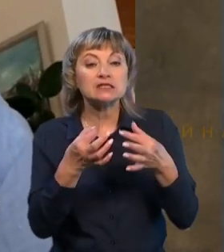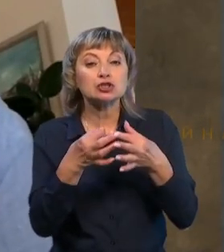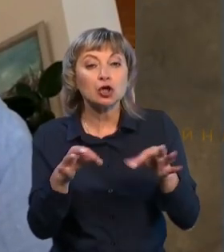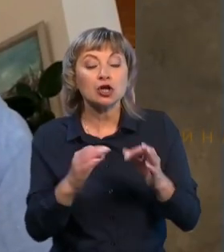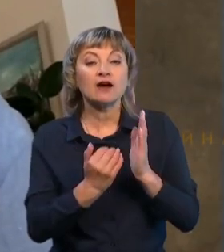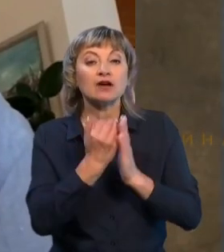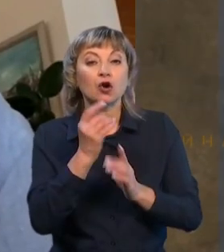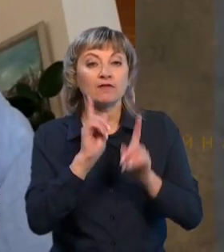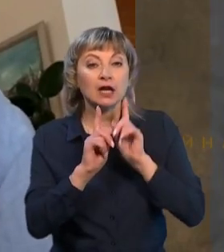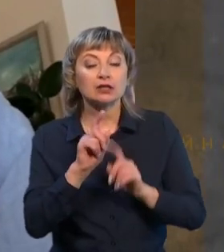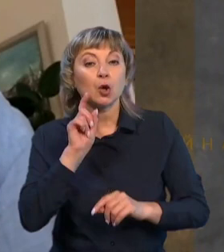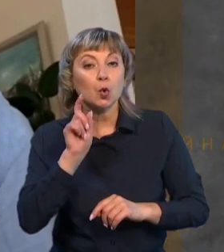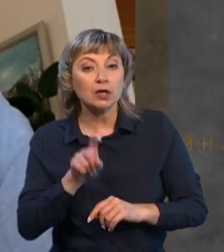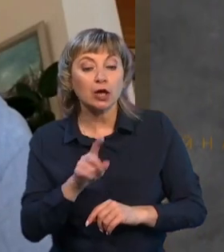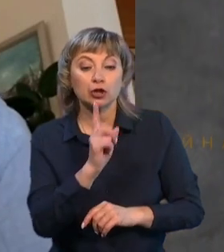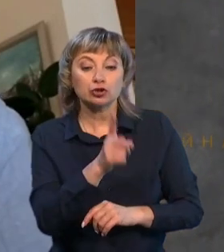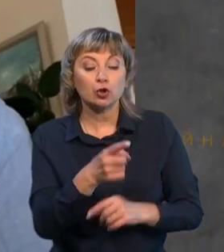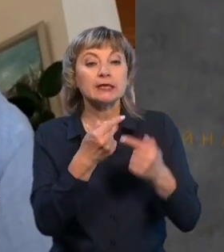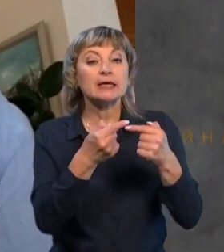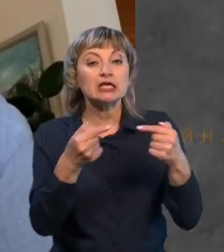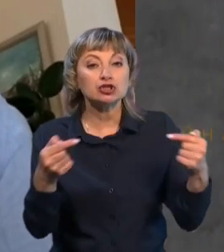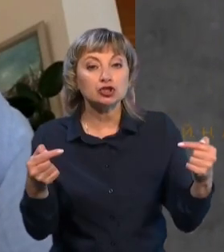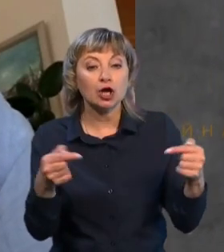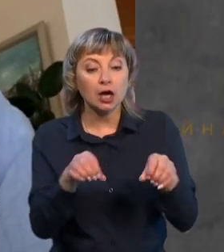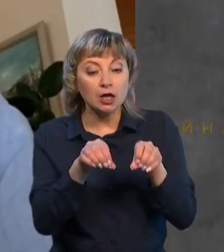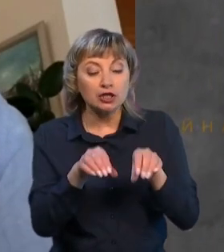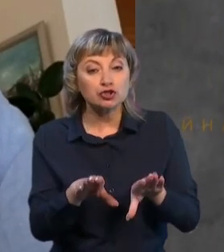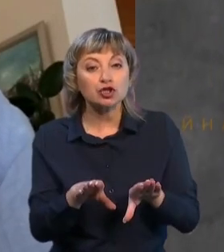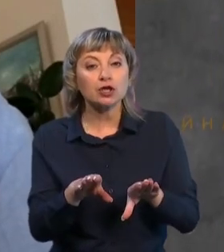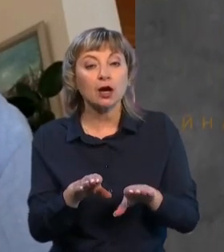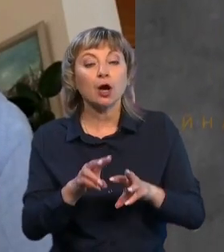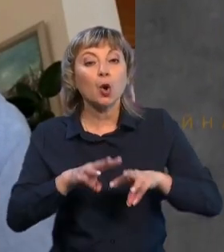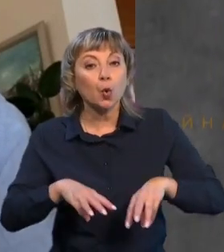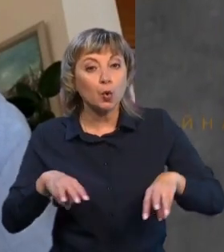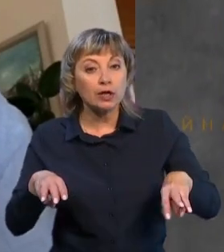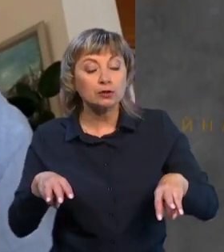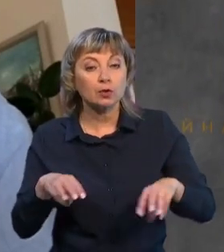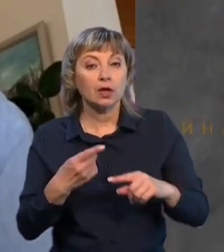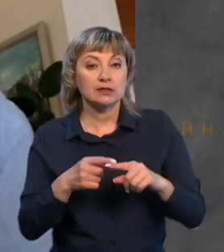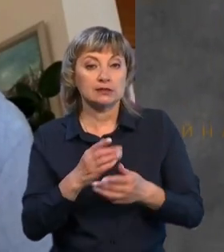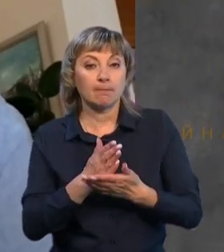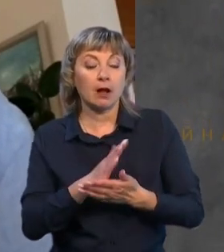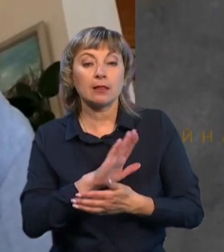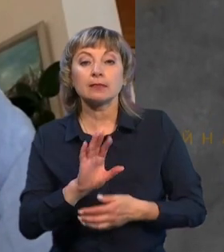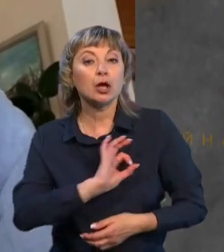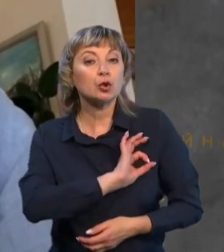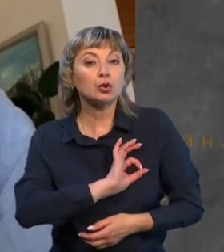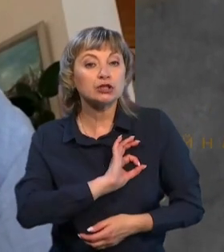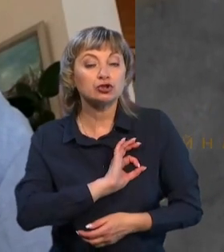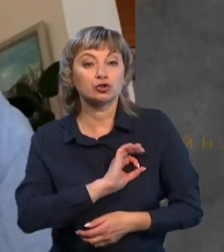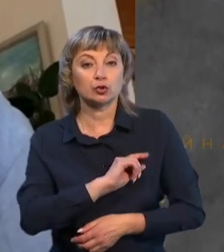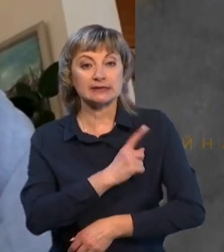Верховної Ради України жодні інші рішення уряду це мали не юридичну силу